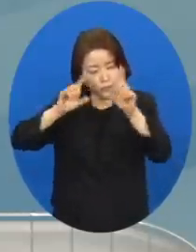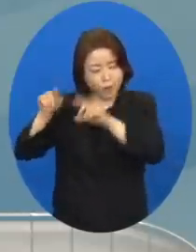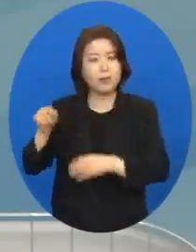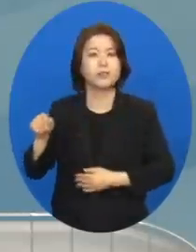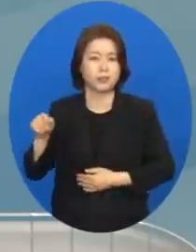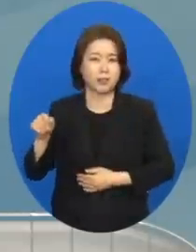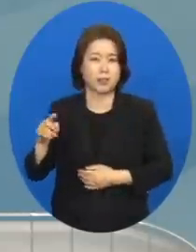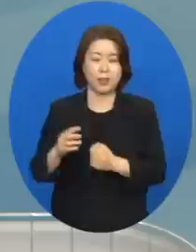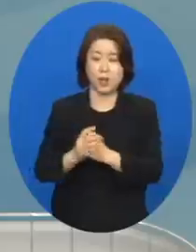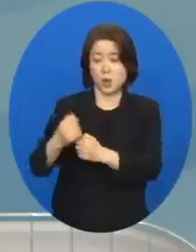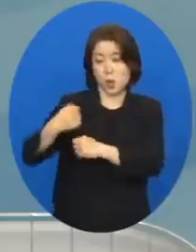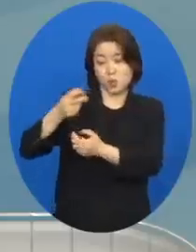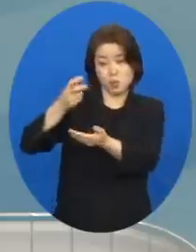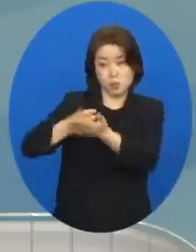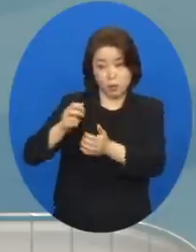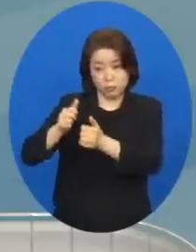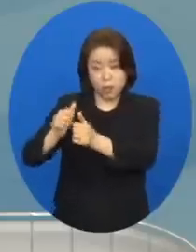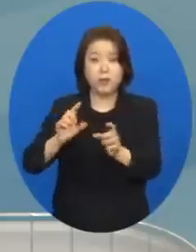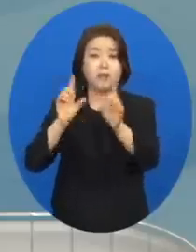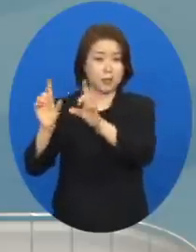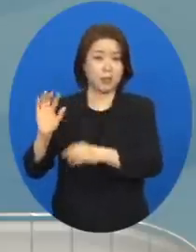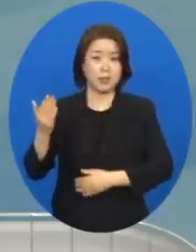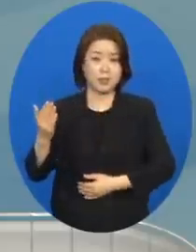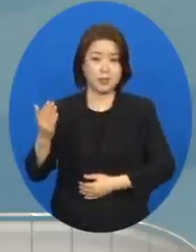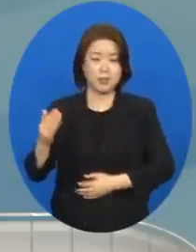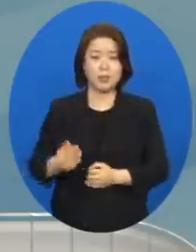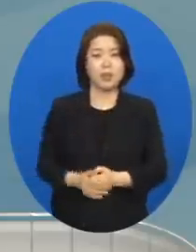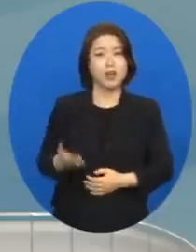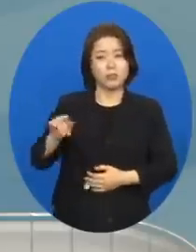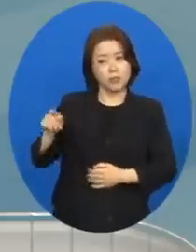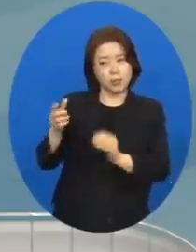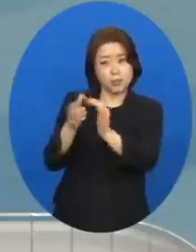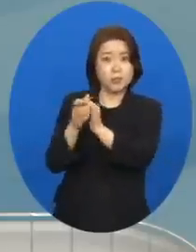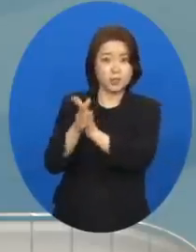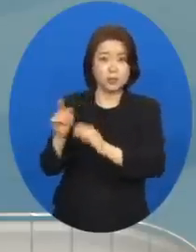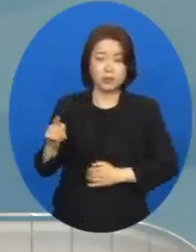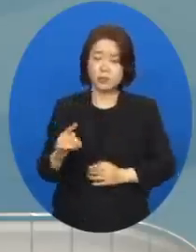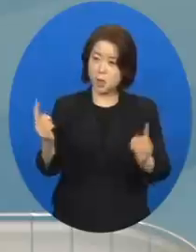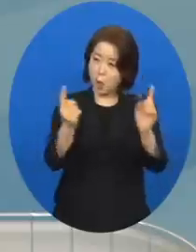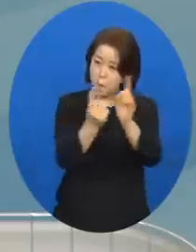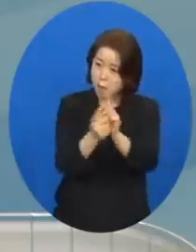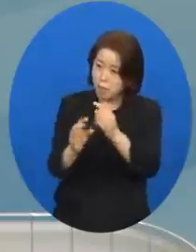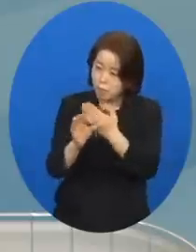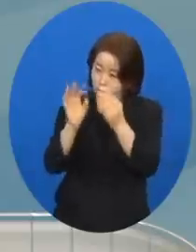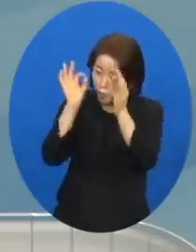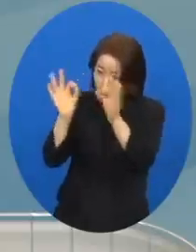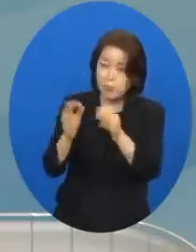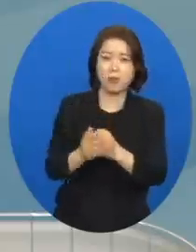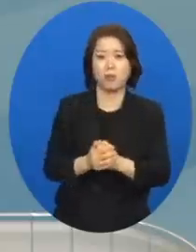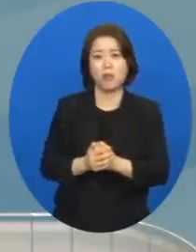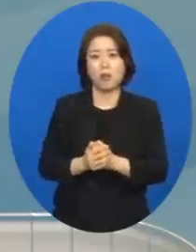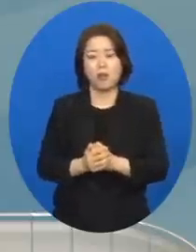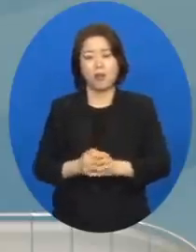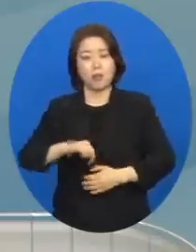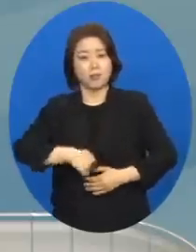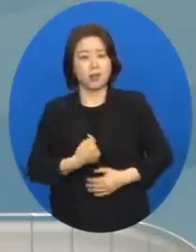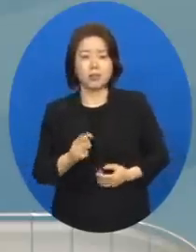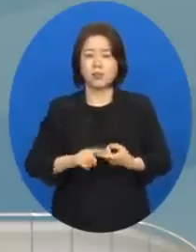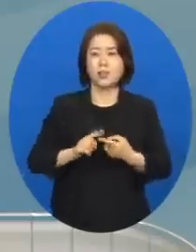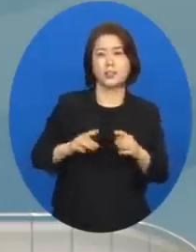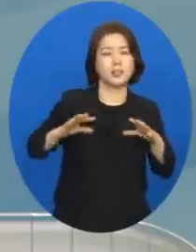또 군율에 따라 살아야 되고. 그런데 그 친구는 만날 때마다 그렇게 자기 자신에